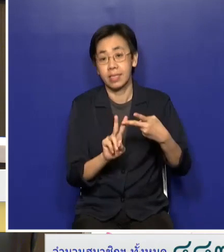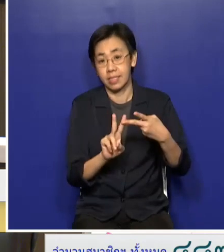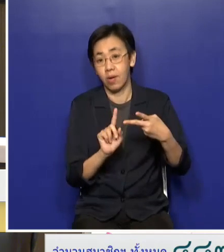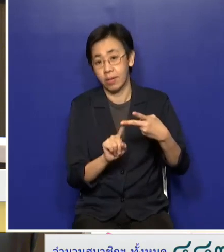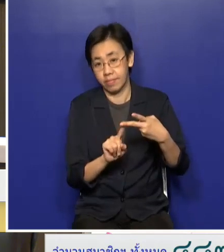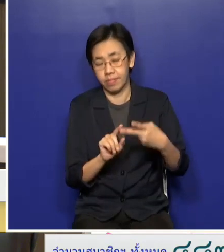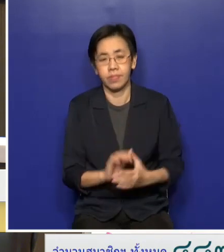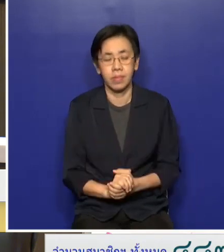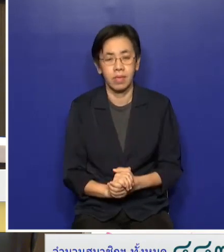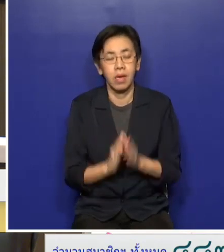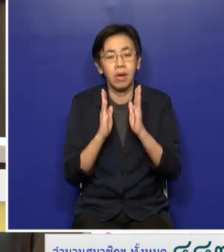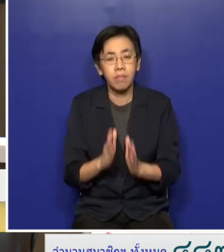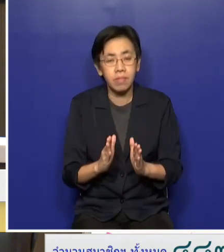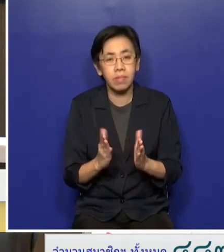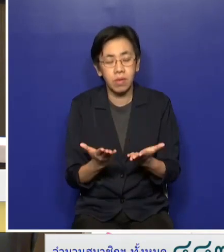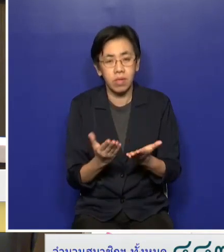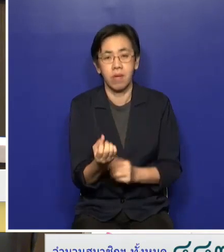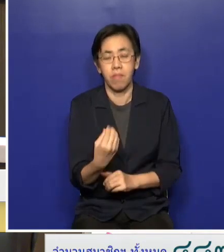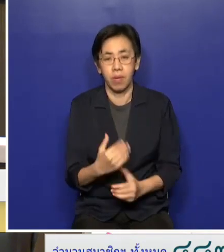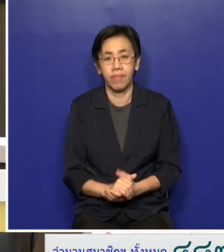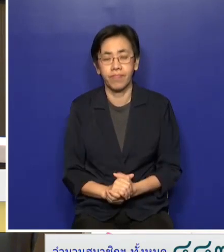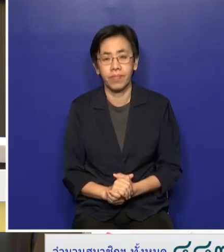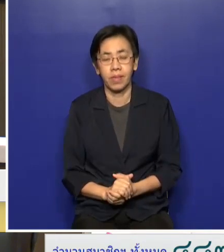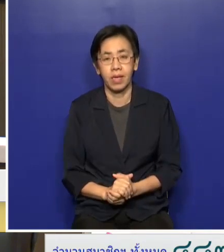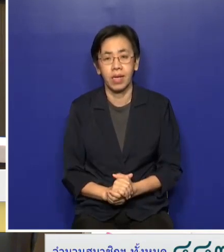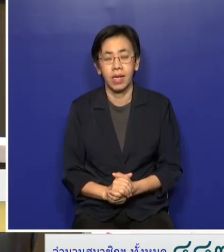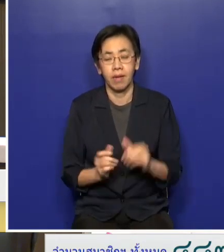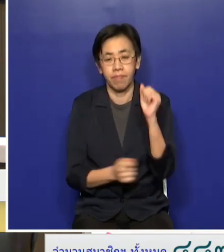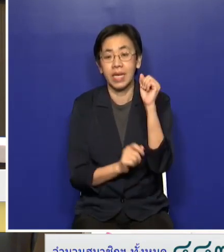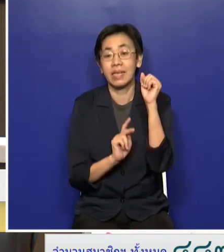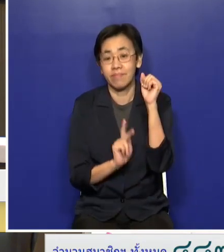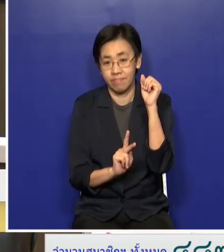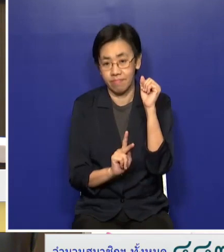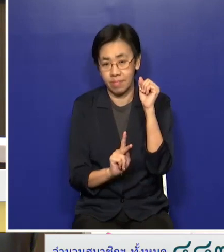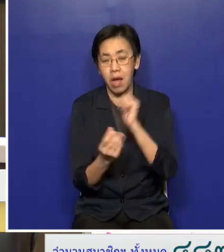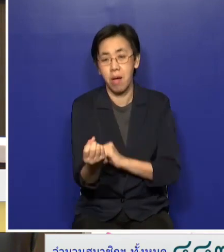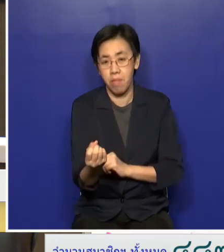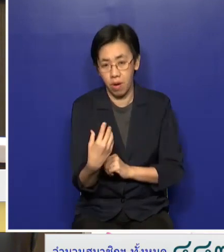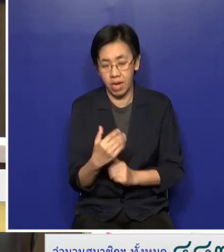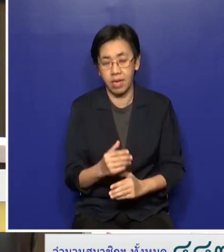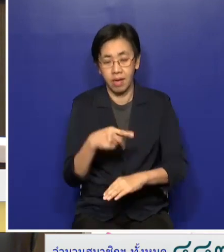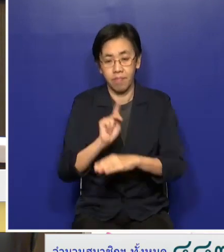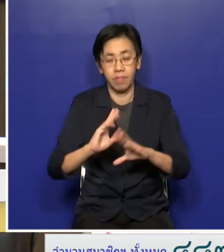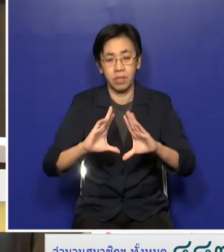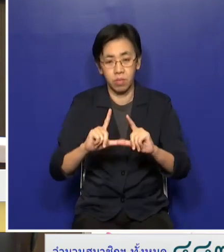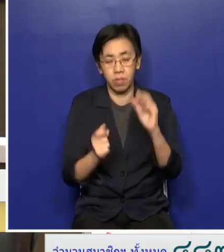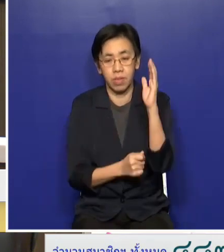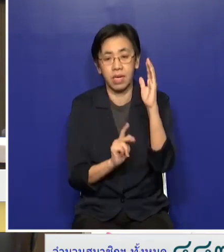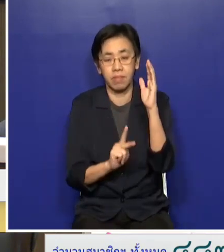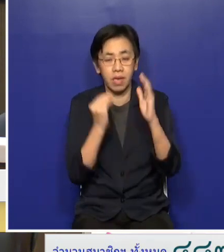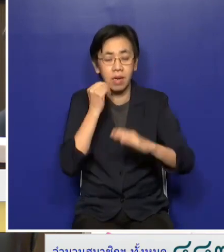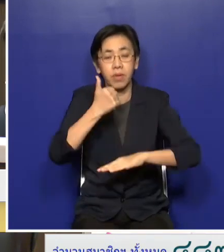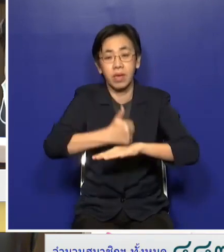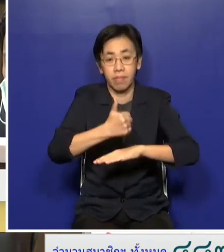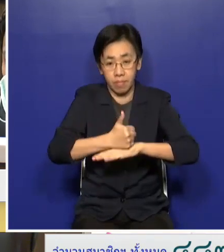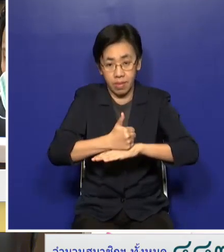ผมได้รับการร้องเรียนจากท่านกำนันมนัสพล่านะฮะประธานชมรมกำนันผู้ใหญ่บ้านอำเภอเชียงกล